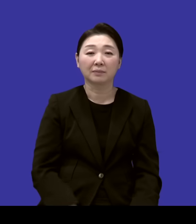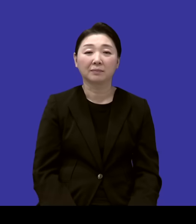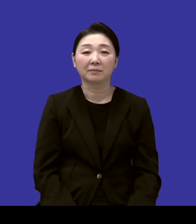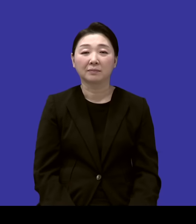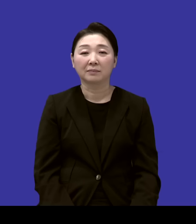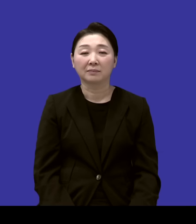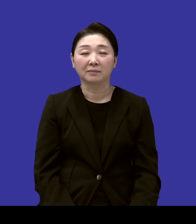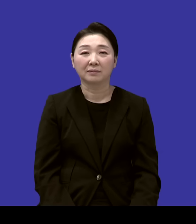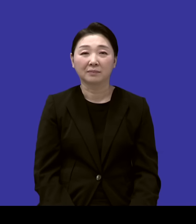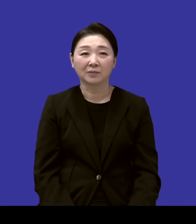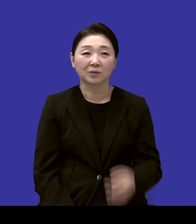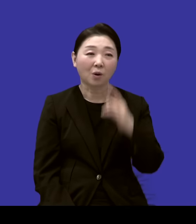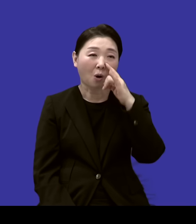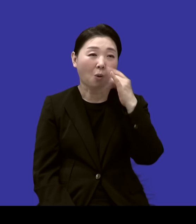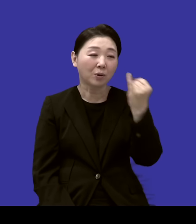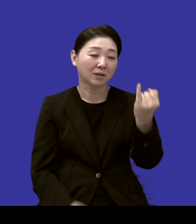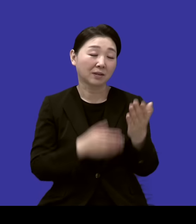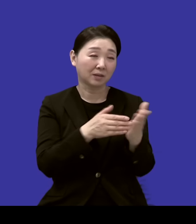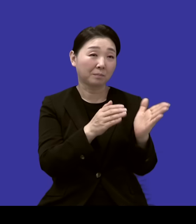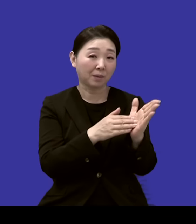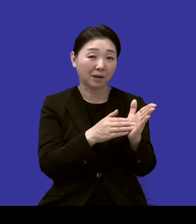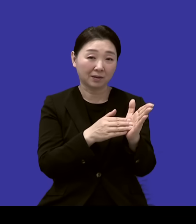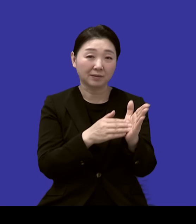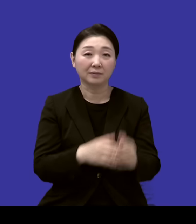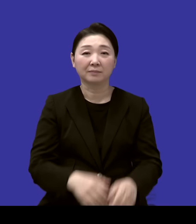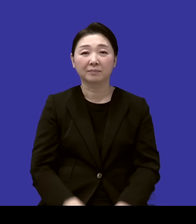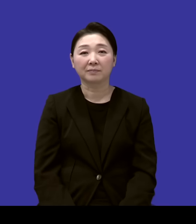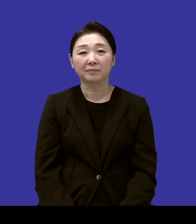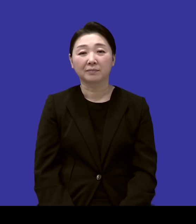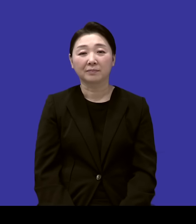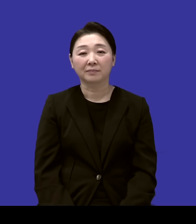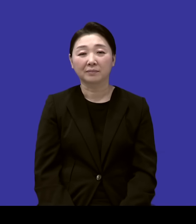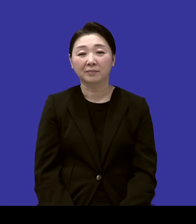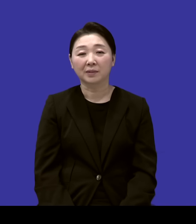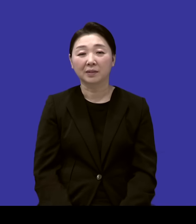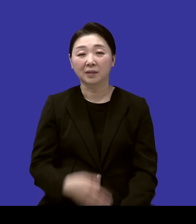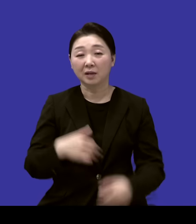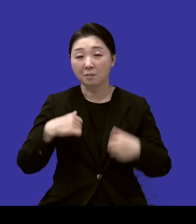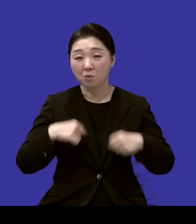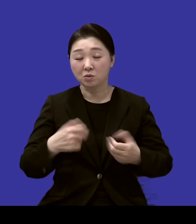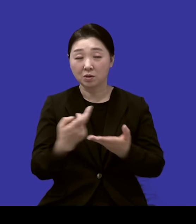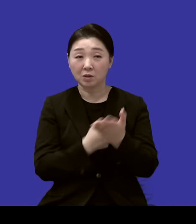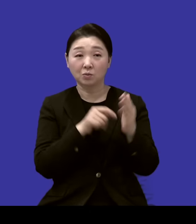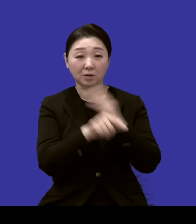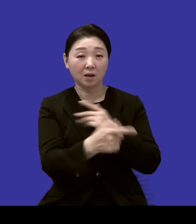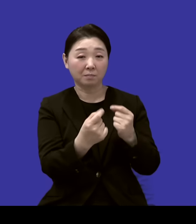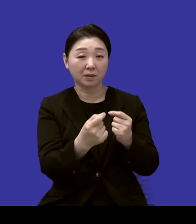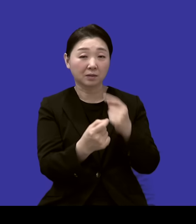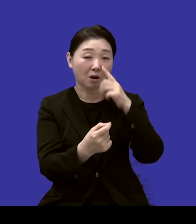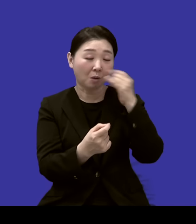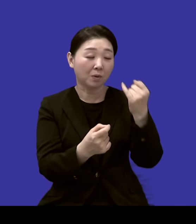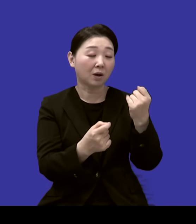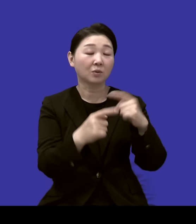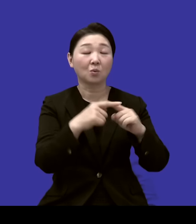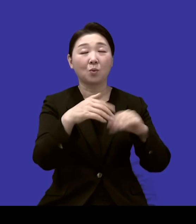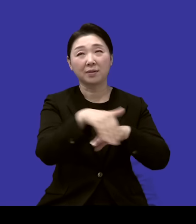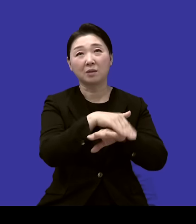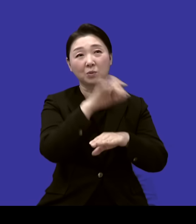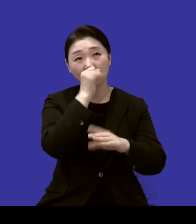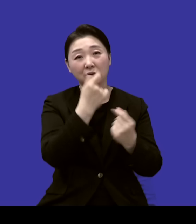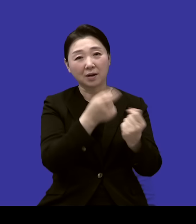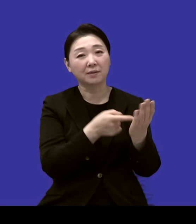제가 또 어머니한테 한 가지 제안을 했어요. 이거 응답이라고 생각하면서 내가 다 포기하고 제주도 내려갈 테니까 엄마가 교회를 갔으면 좋겠다.